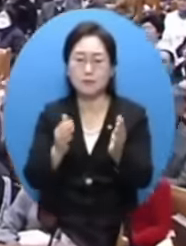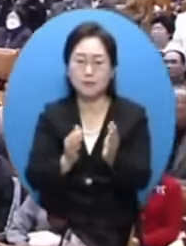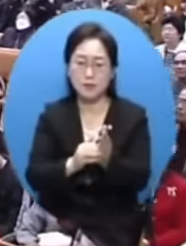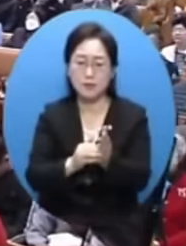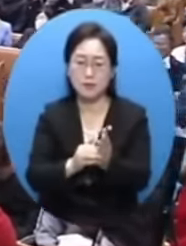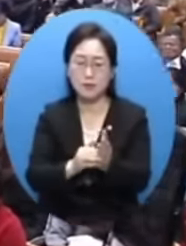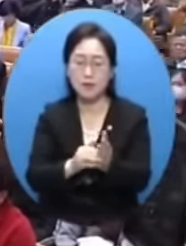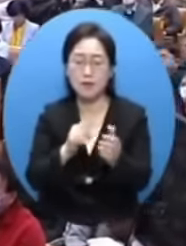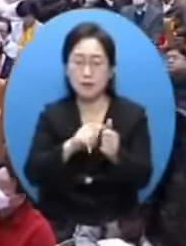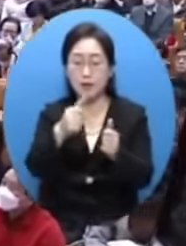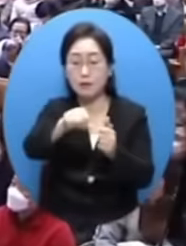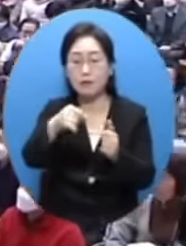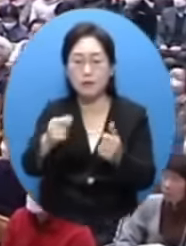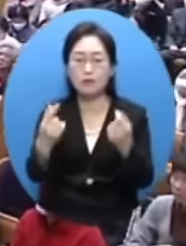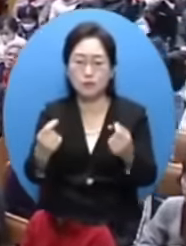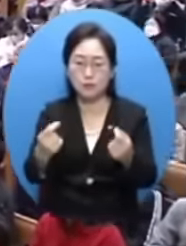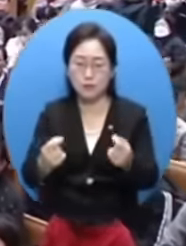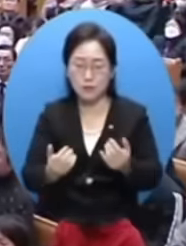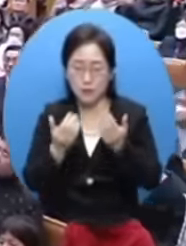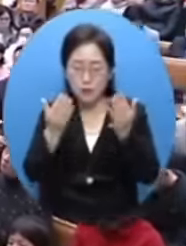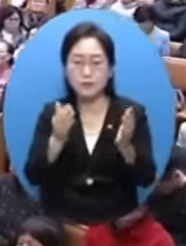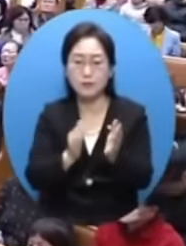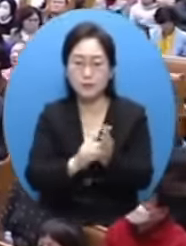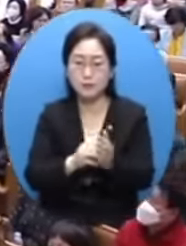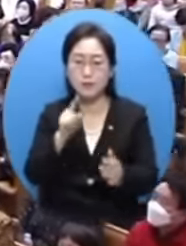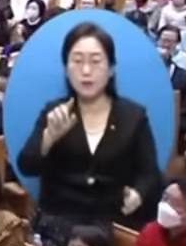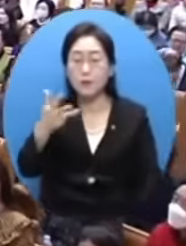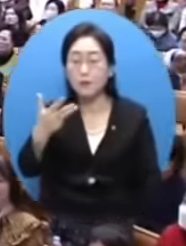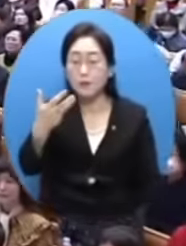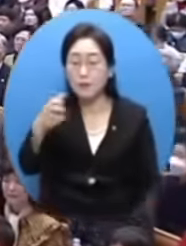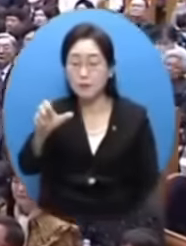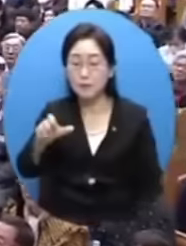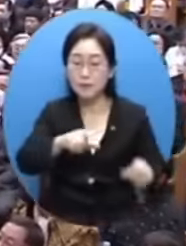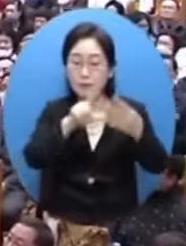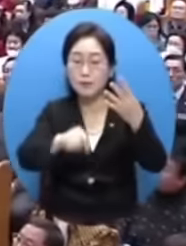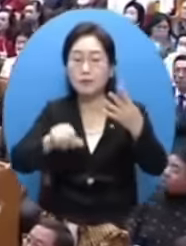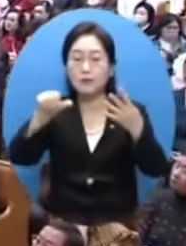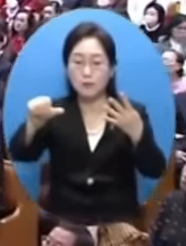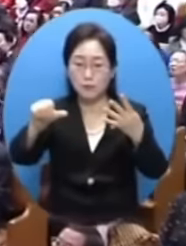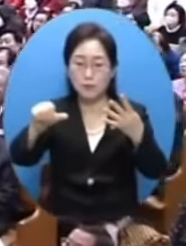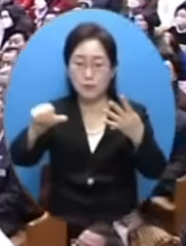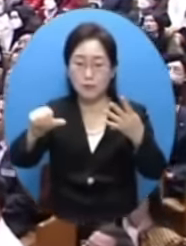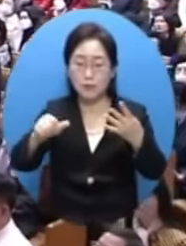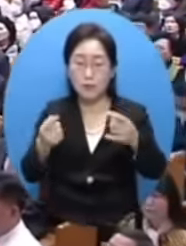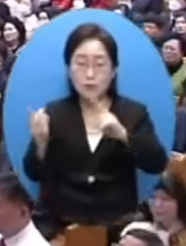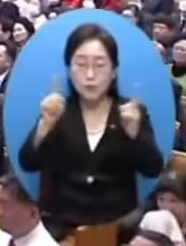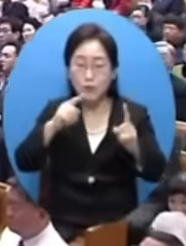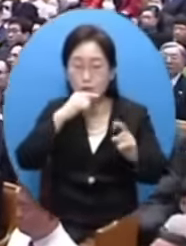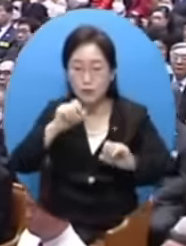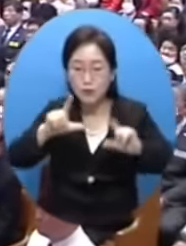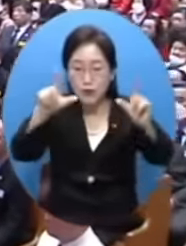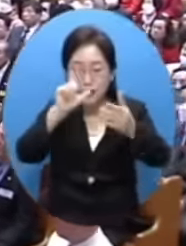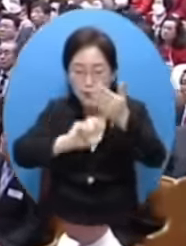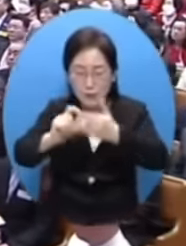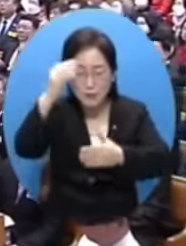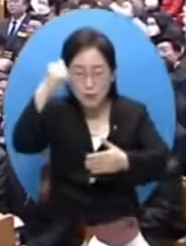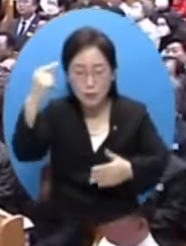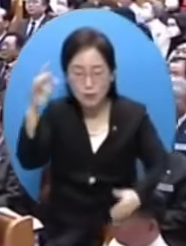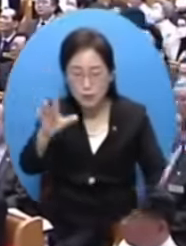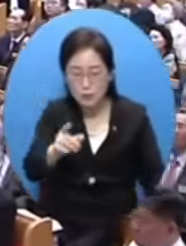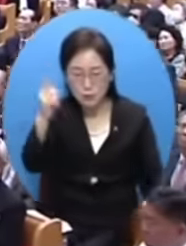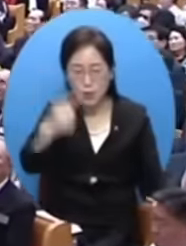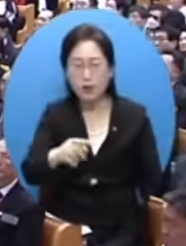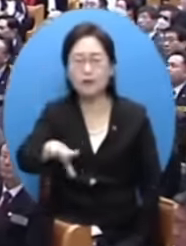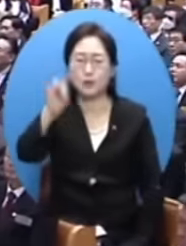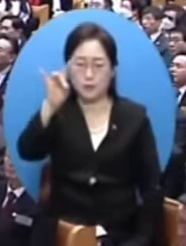헌신하는 많은 열매를 맺었습니다. 1885년 4월 5일 부활절 아침 한국 땅을 처음 밟았던 아펜사르